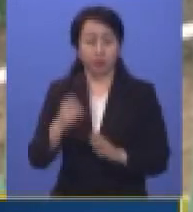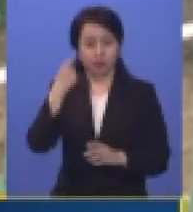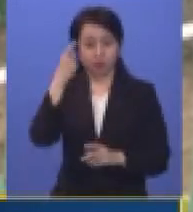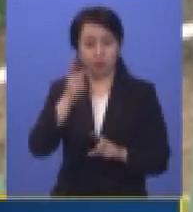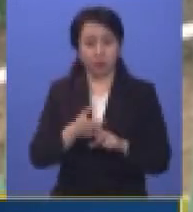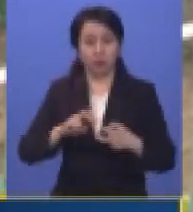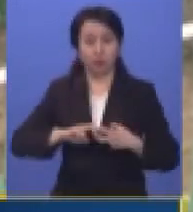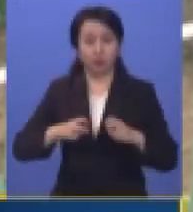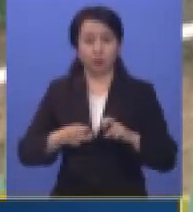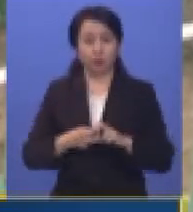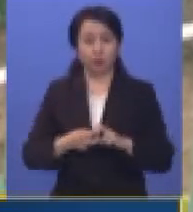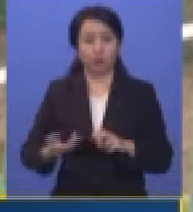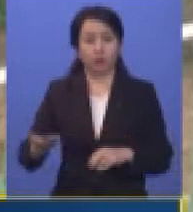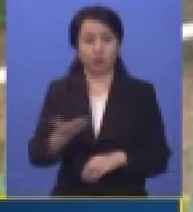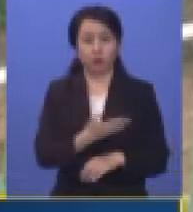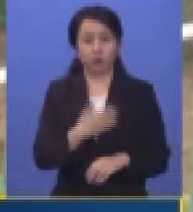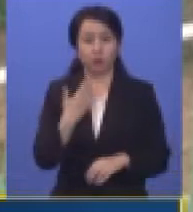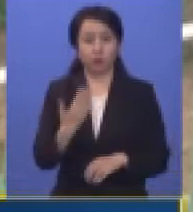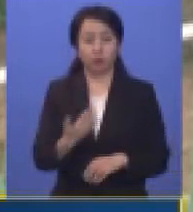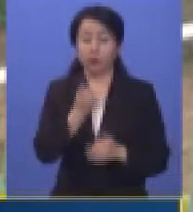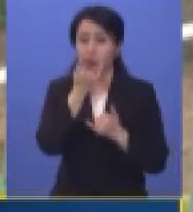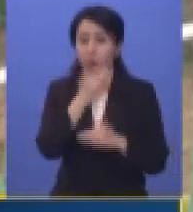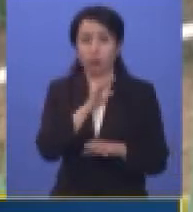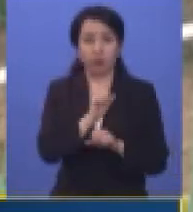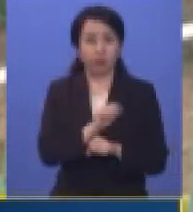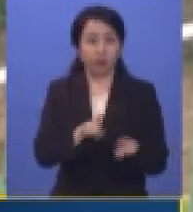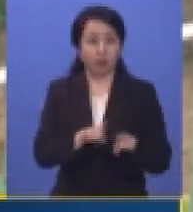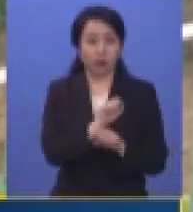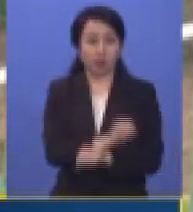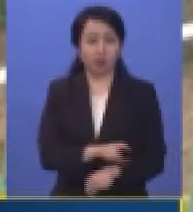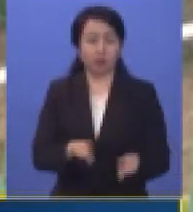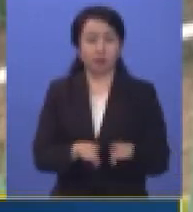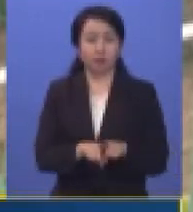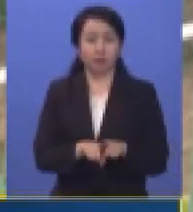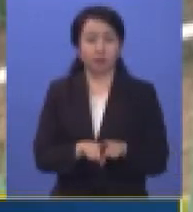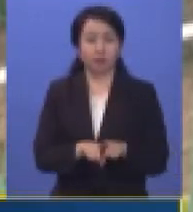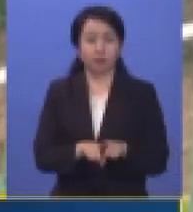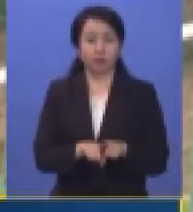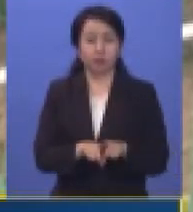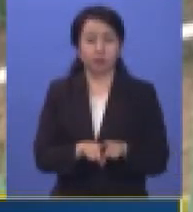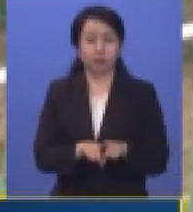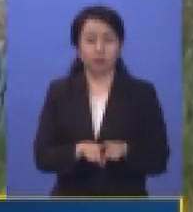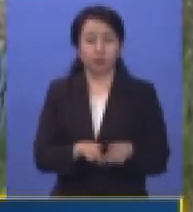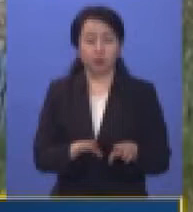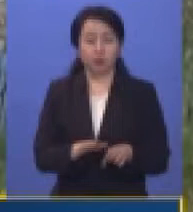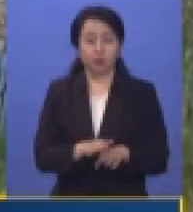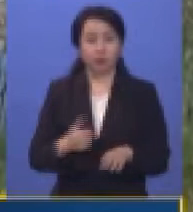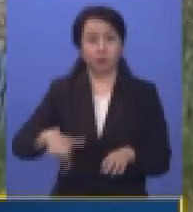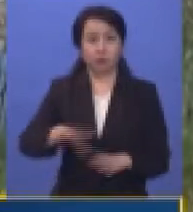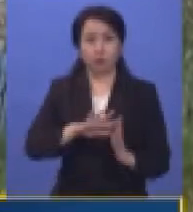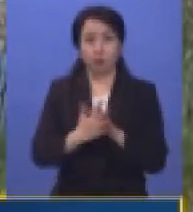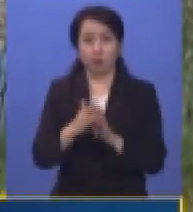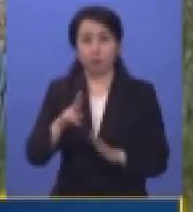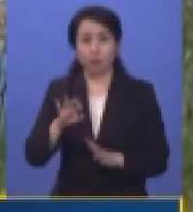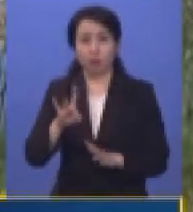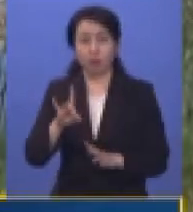проблемы. И вот он не мог оставить так, относиться так на долгие жизни. Всего в селе Петровка